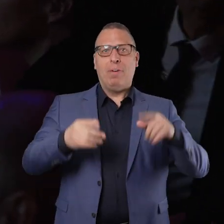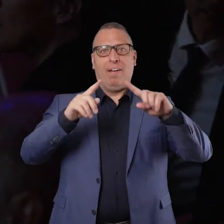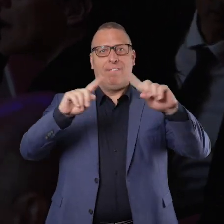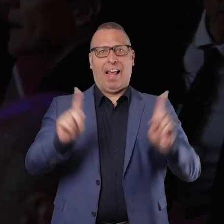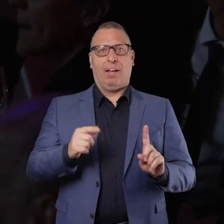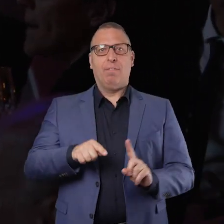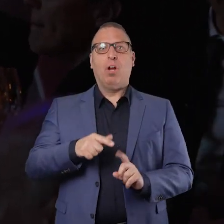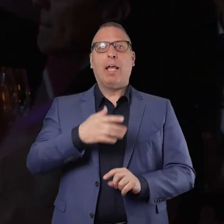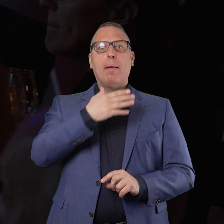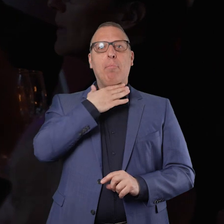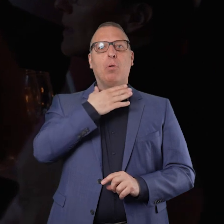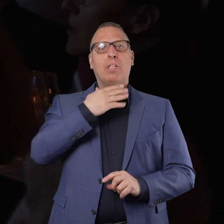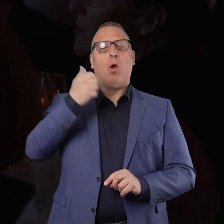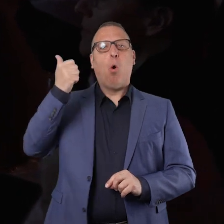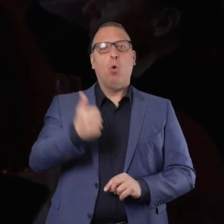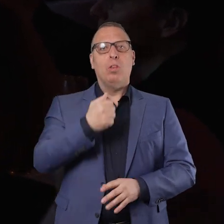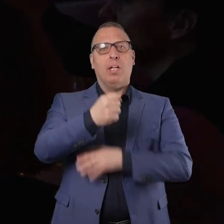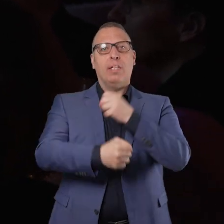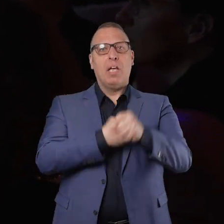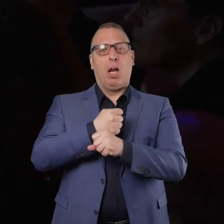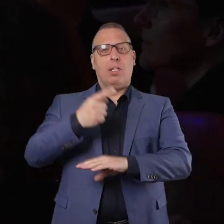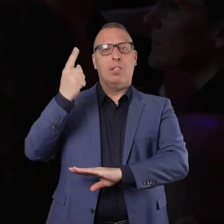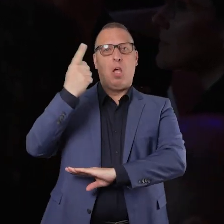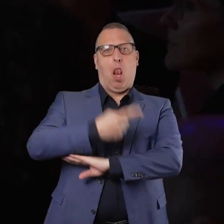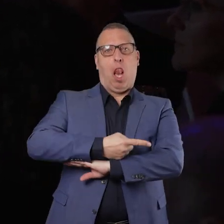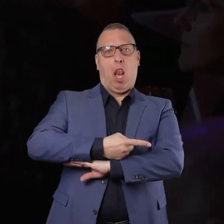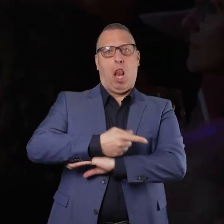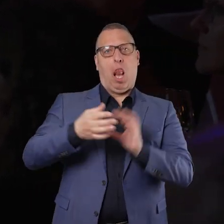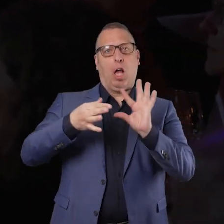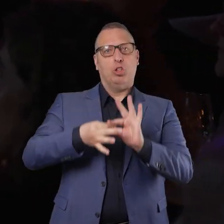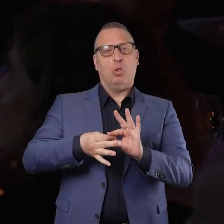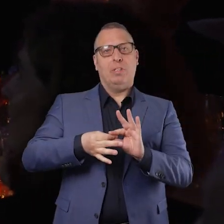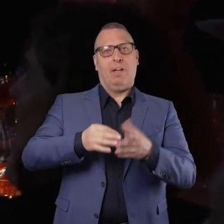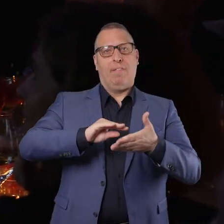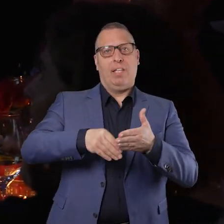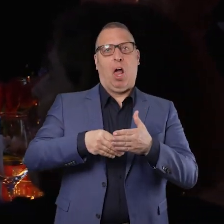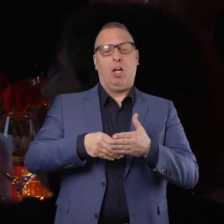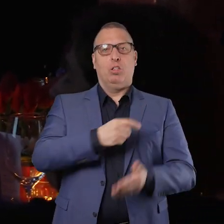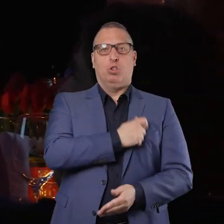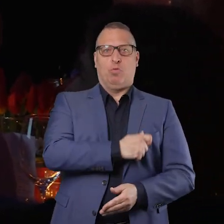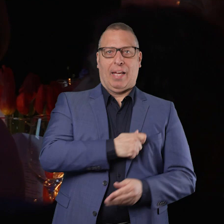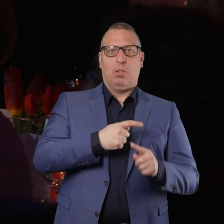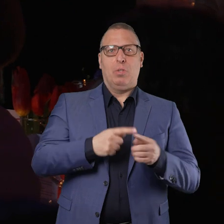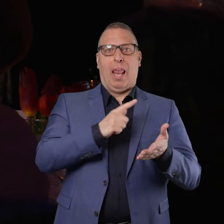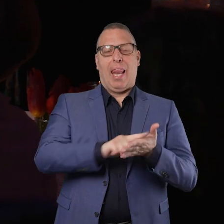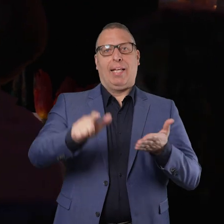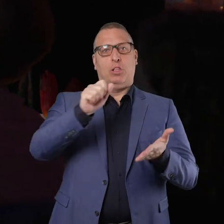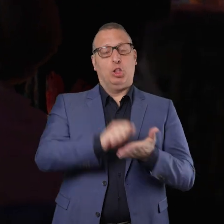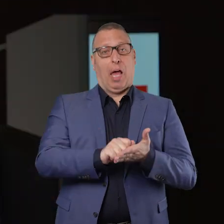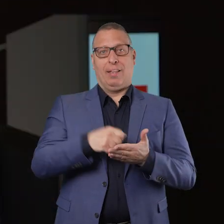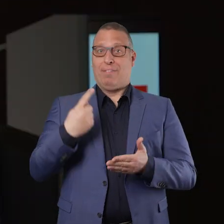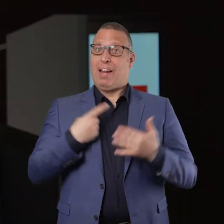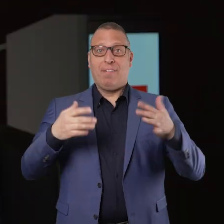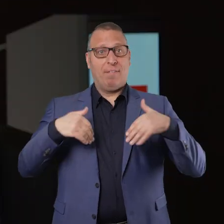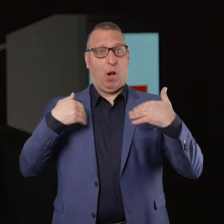Feierlichkeiten zum Geburtstag zu 100 Jahren Zollanschlussvertrag Schweiz-Liechtenstein. Es freut uns sehr, dass Sie heute Abend da